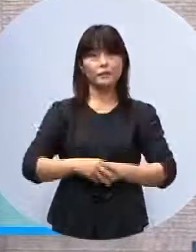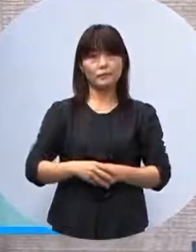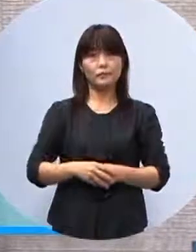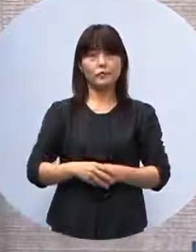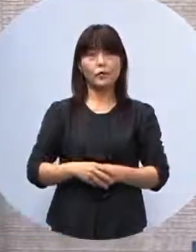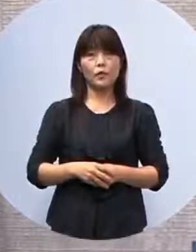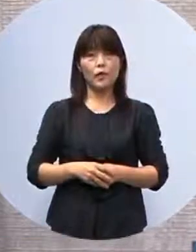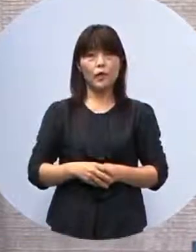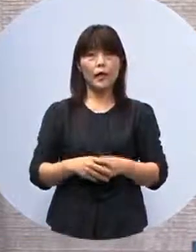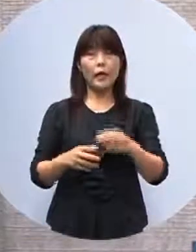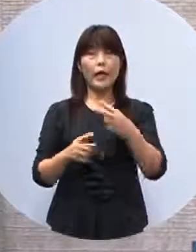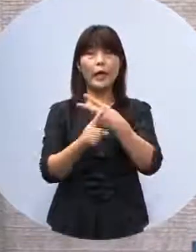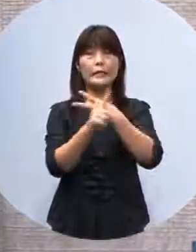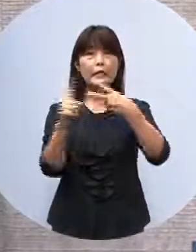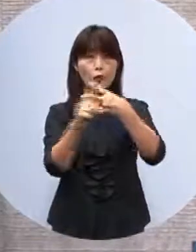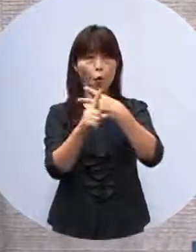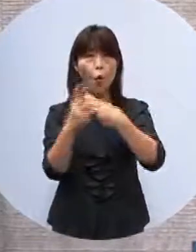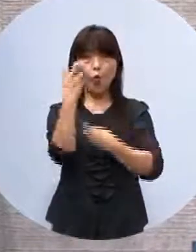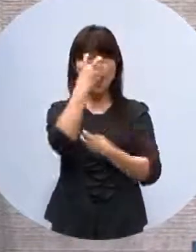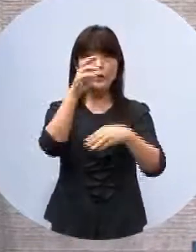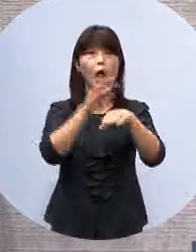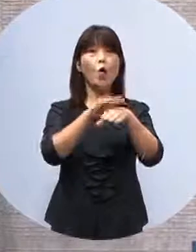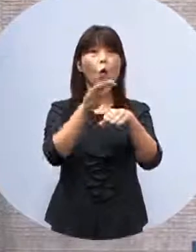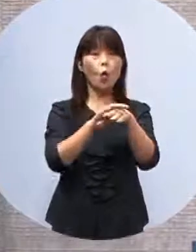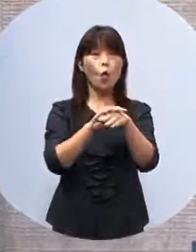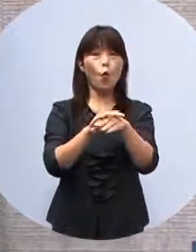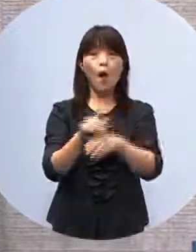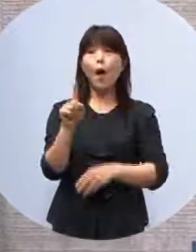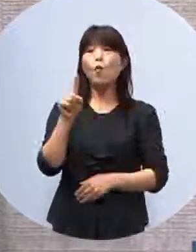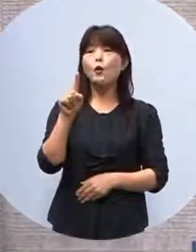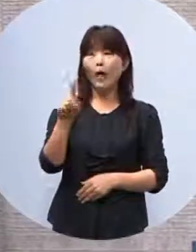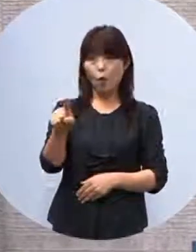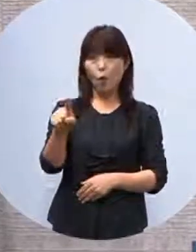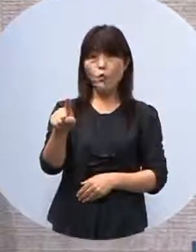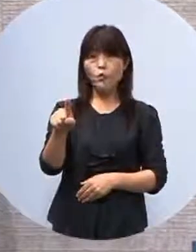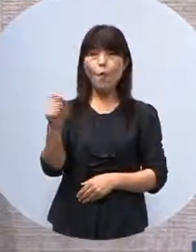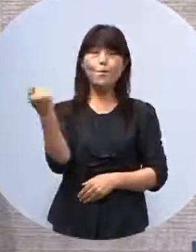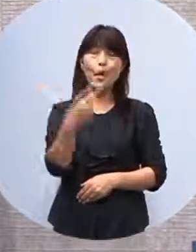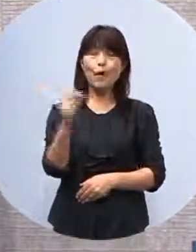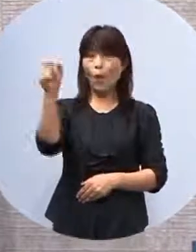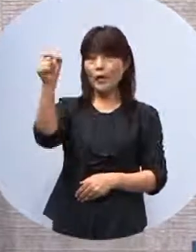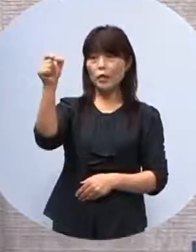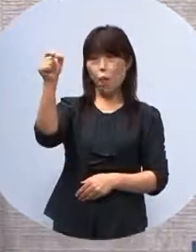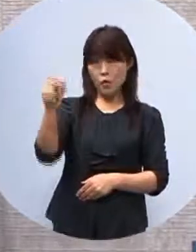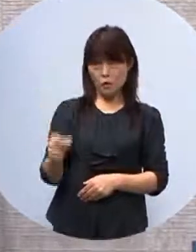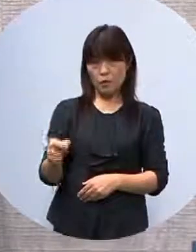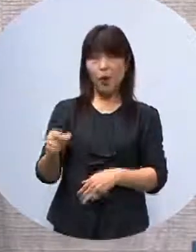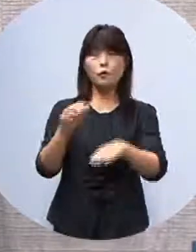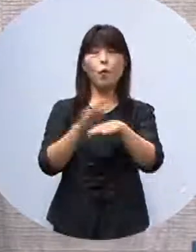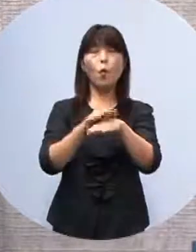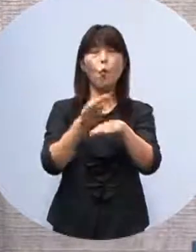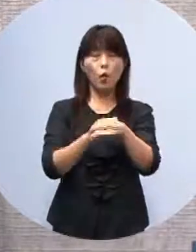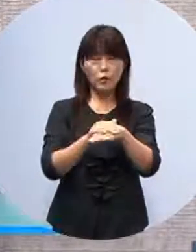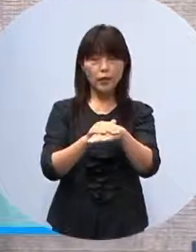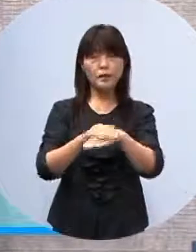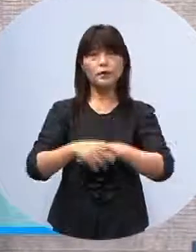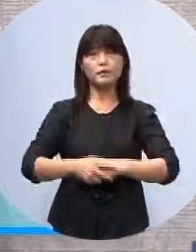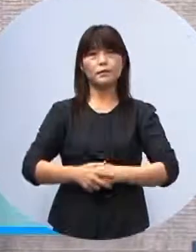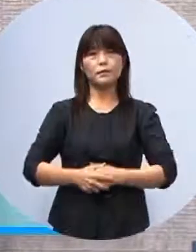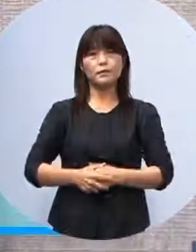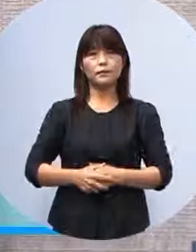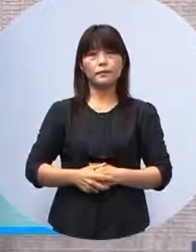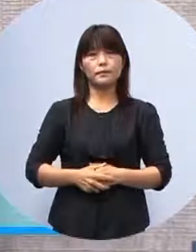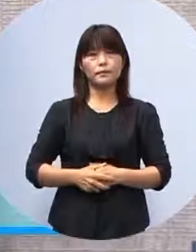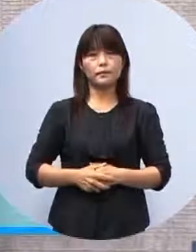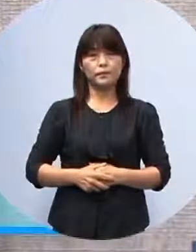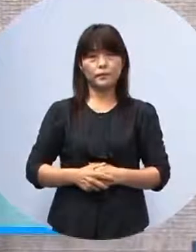ください。機能の点検は本体のボタンを押して行います。紐がついている場合は紐を引いても点